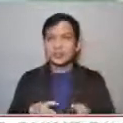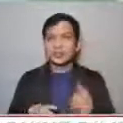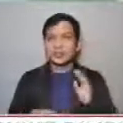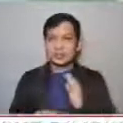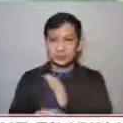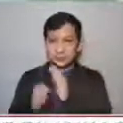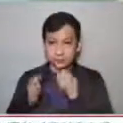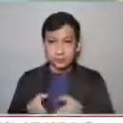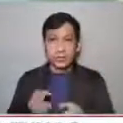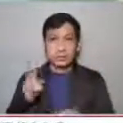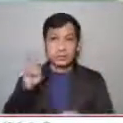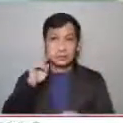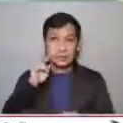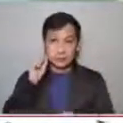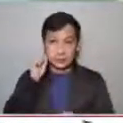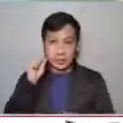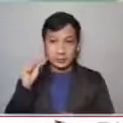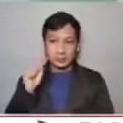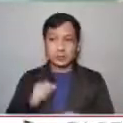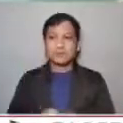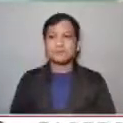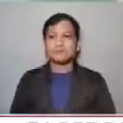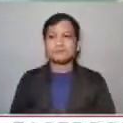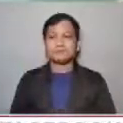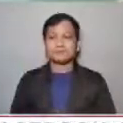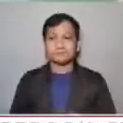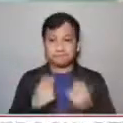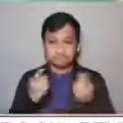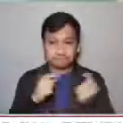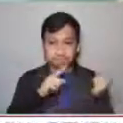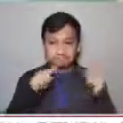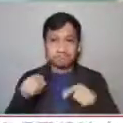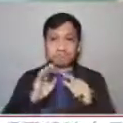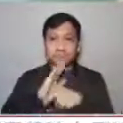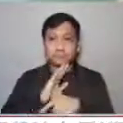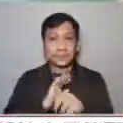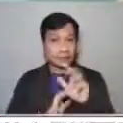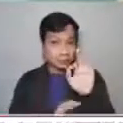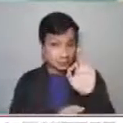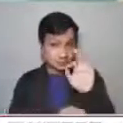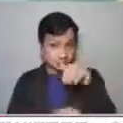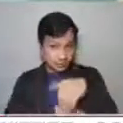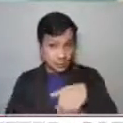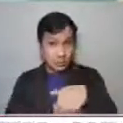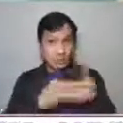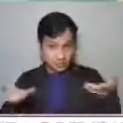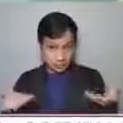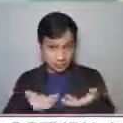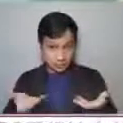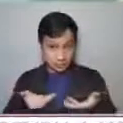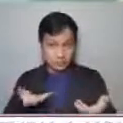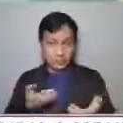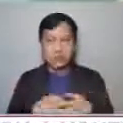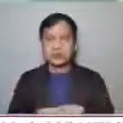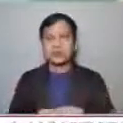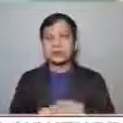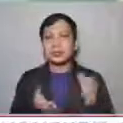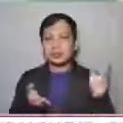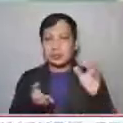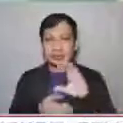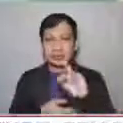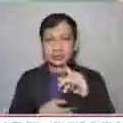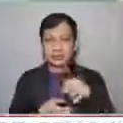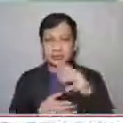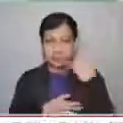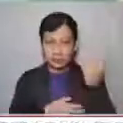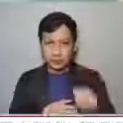sa Laurel sa San Gregorio Evacuation Center. Pinasailalim na sa test at quarantine ang